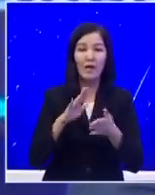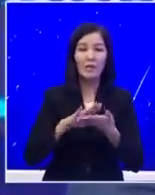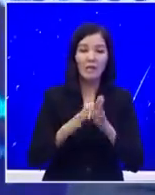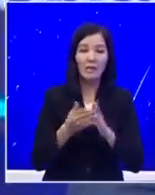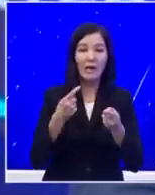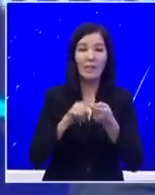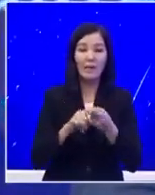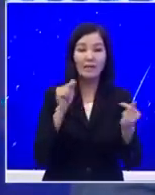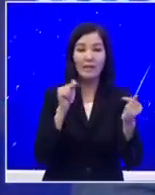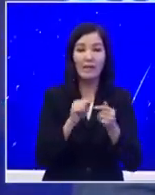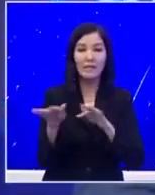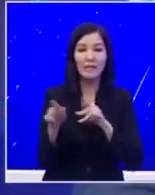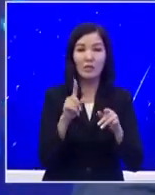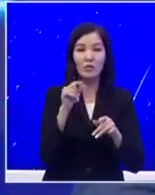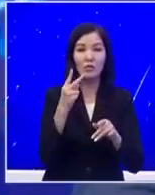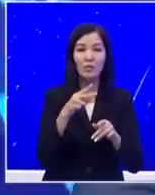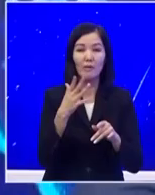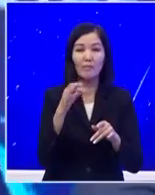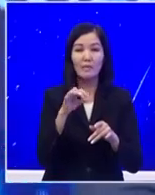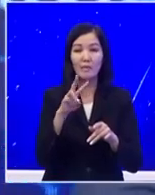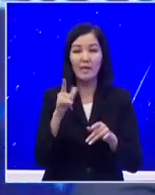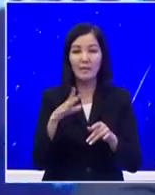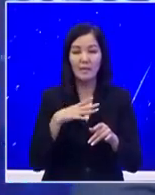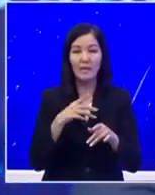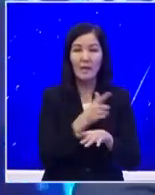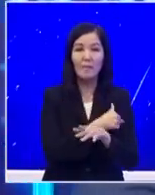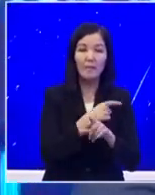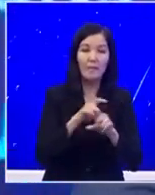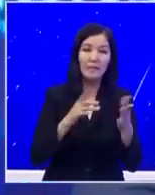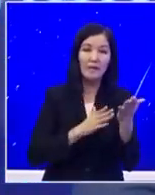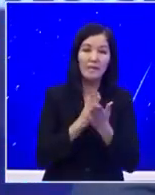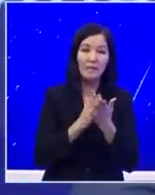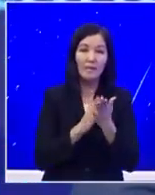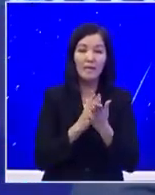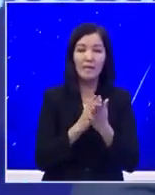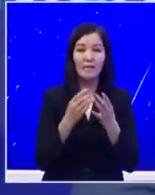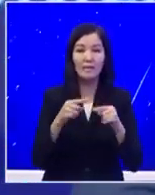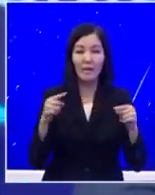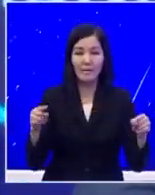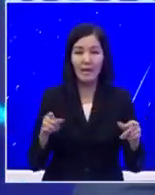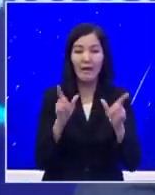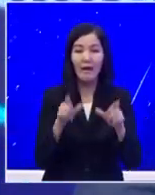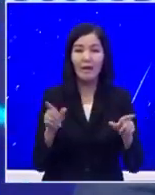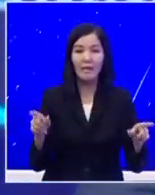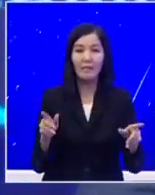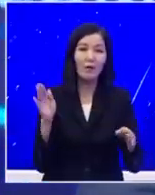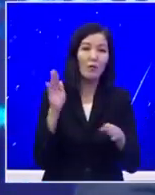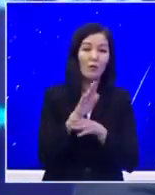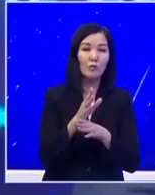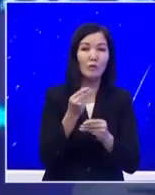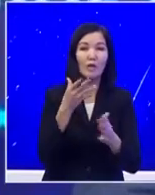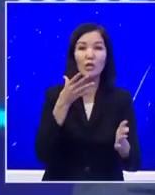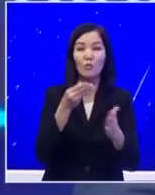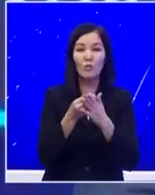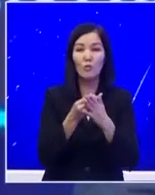жағдайға қарсы шараға 125 миллиард теңге. Соның ішінде медициналық қызметкерлер және тағда басқа мамандарға қосымша ақша төлеуге